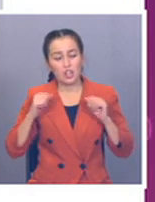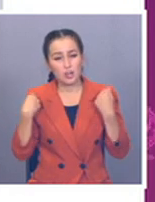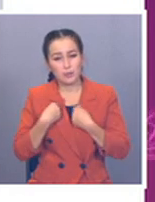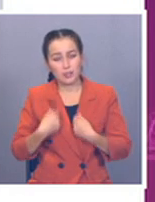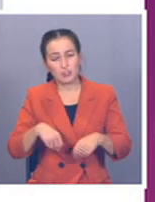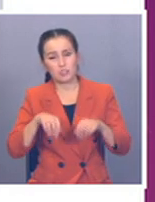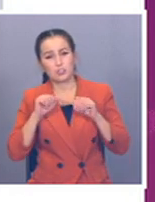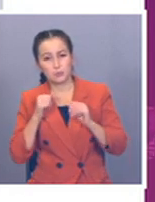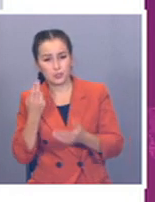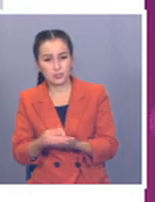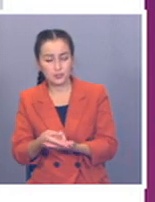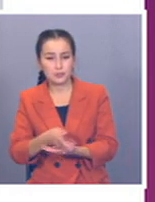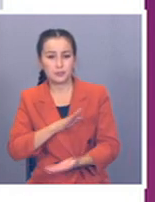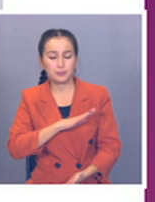салатын.